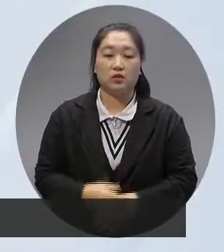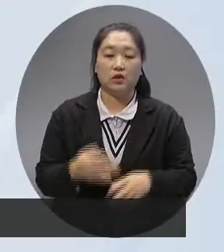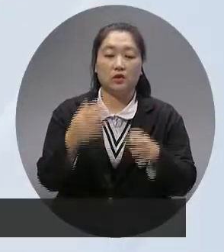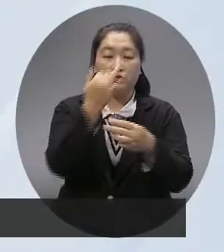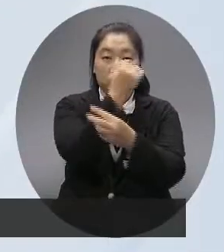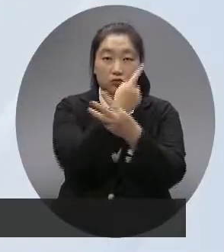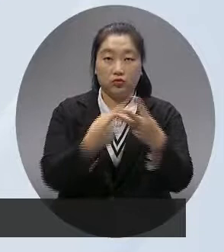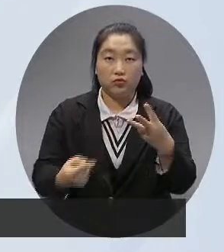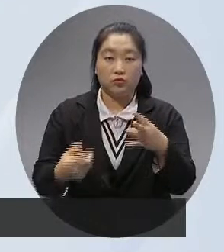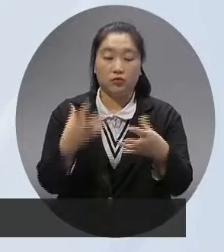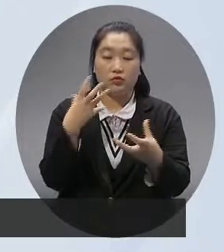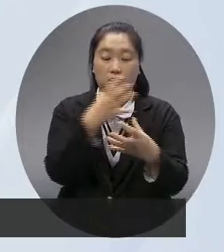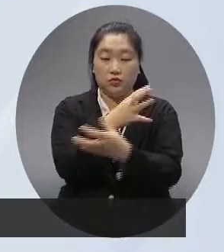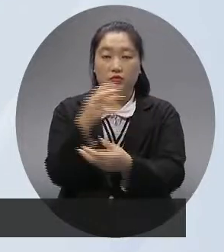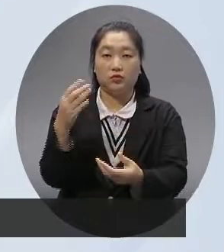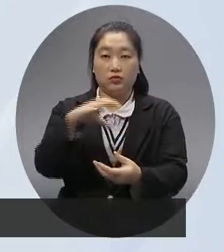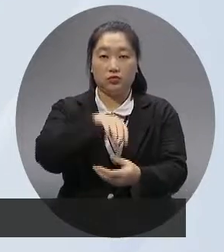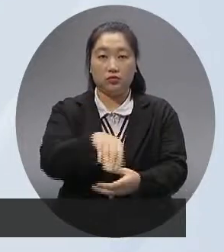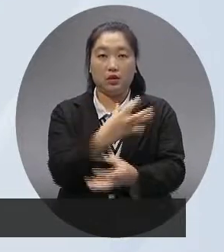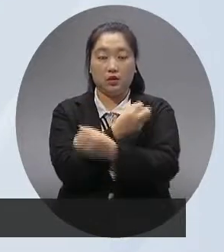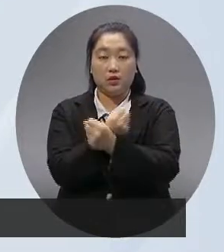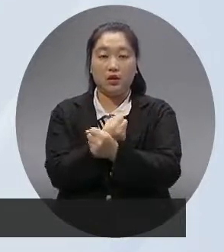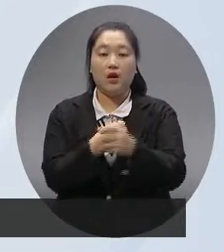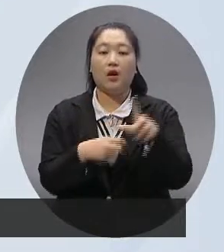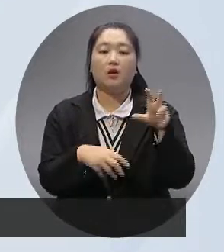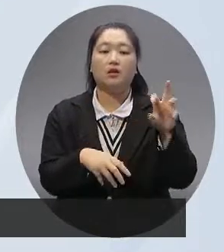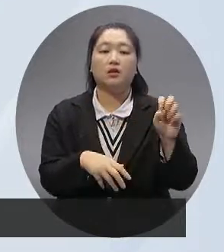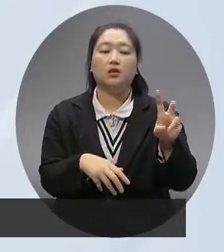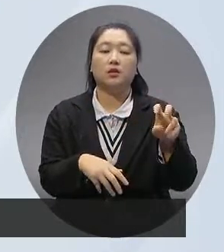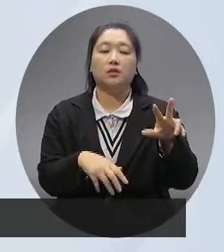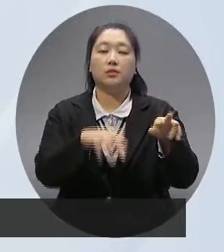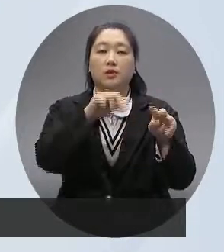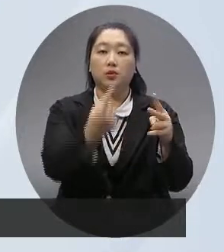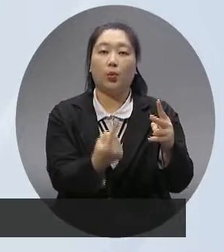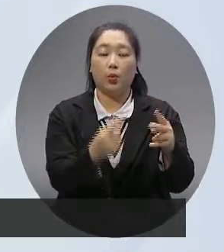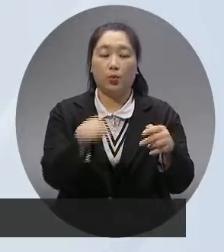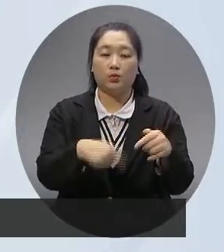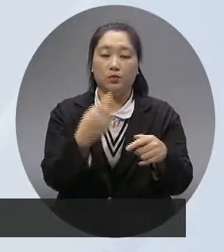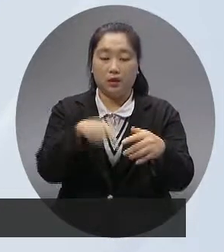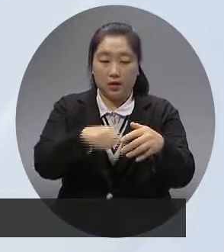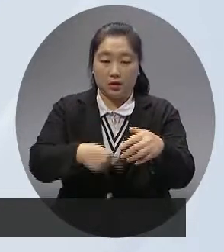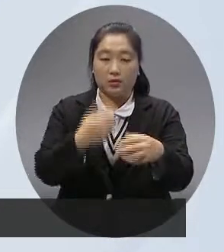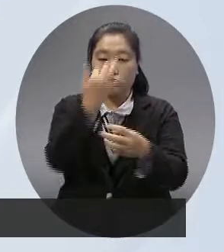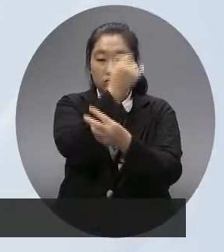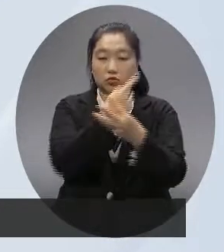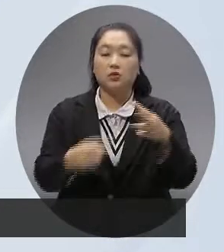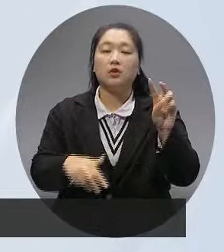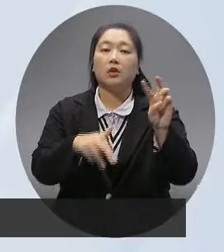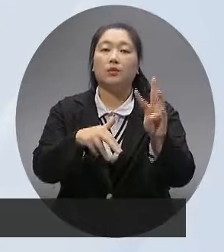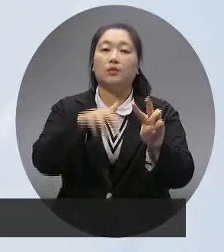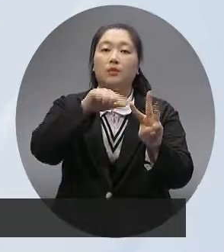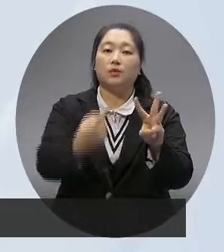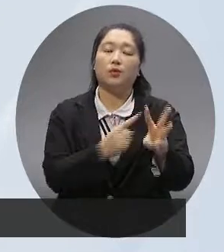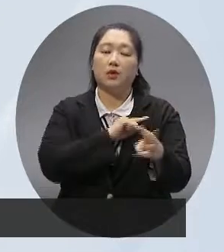원. SK하이닉스의 15조 원을 제외하면 충주시의 3조 원이 가장